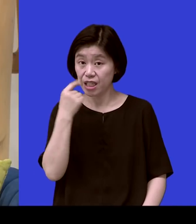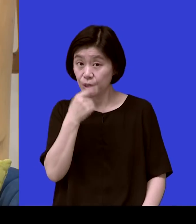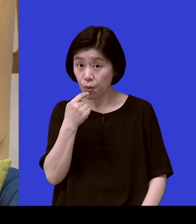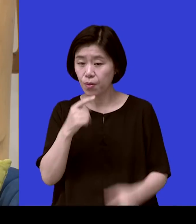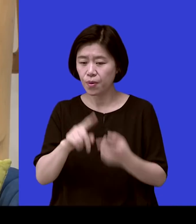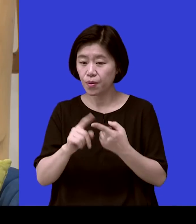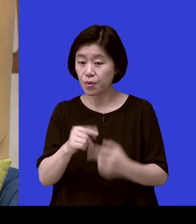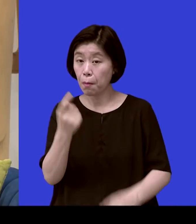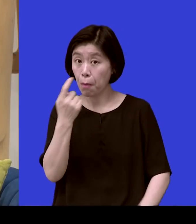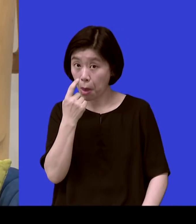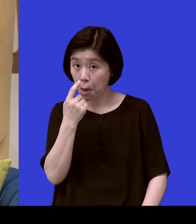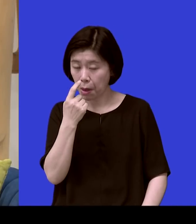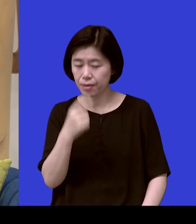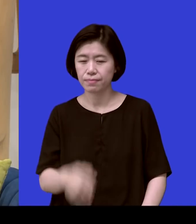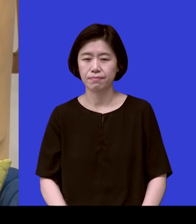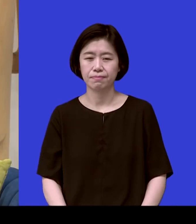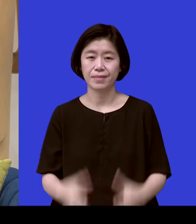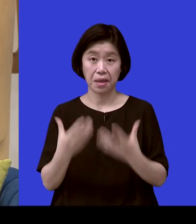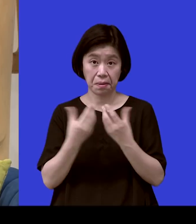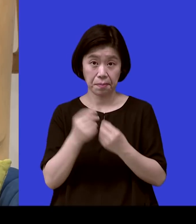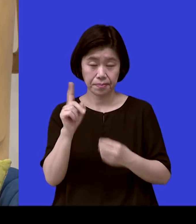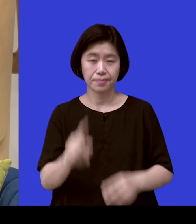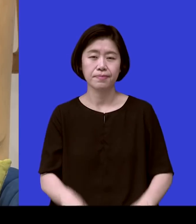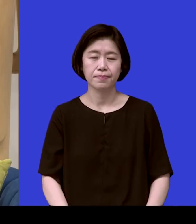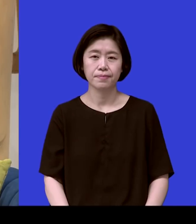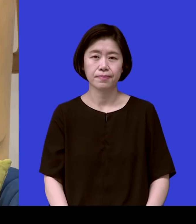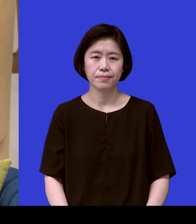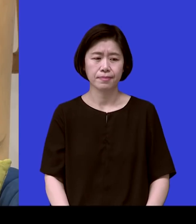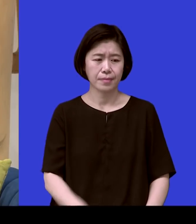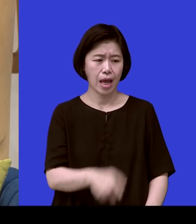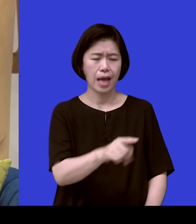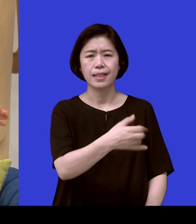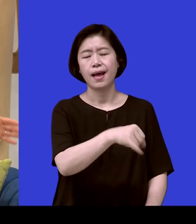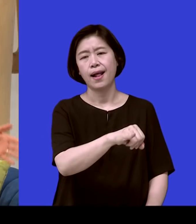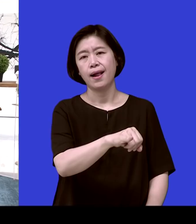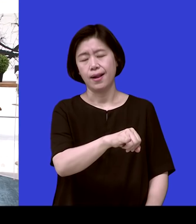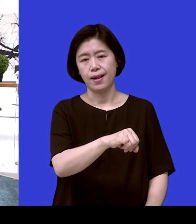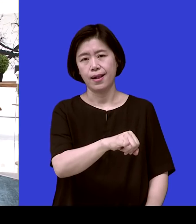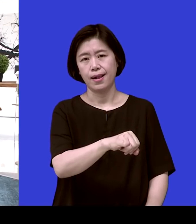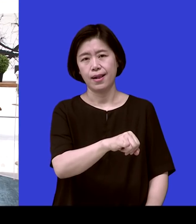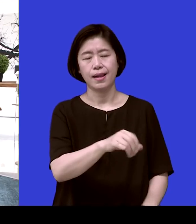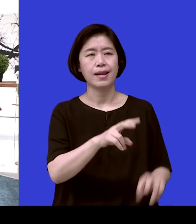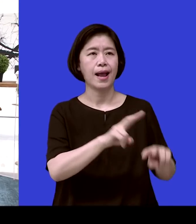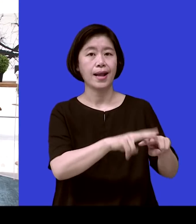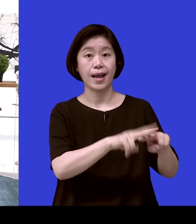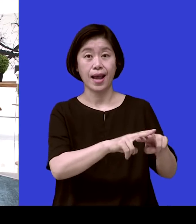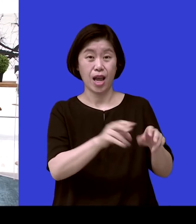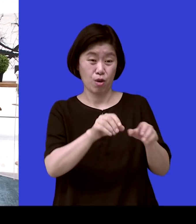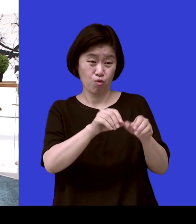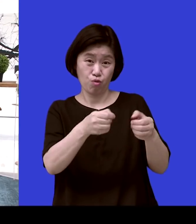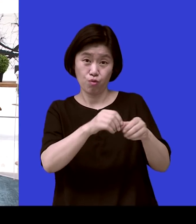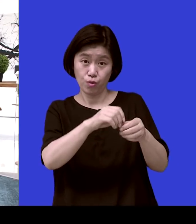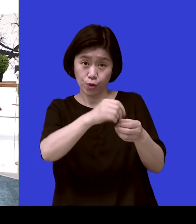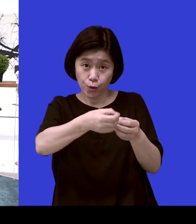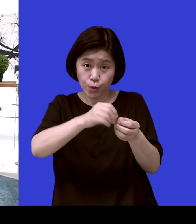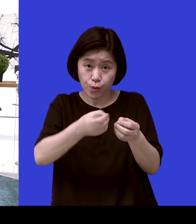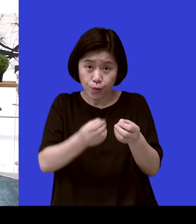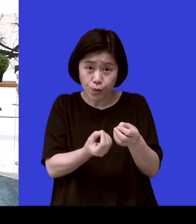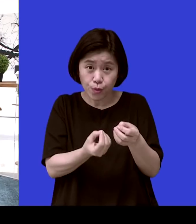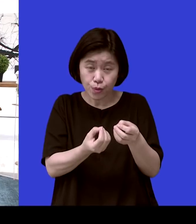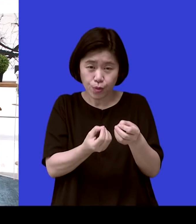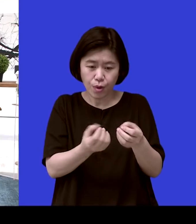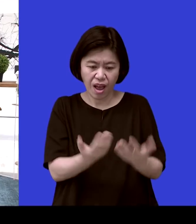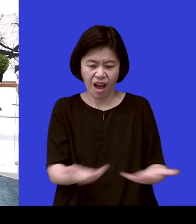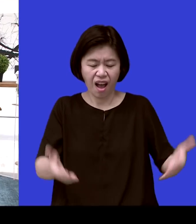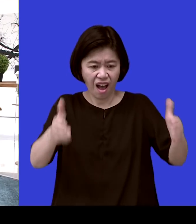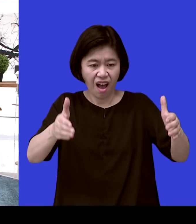제가 예를 들면 이렇게 아이를 봤더라고요. 귤을 거실에서 먹는데 네. 막 이만큼 거의 한 박스를 먹었나